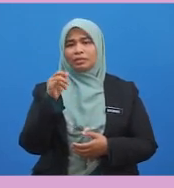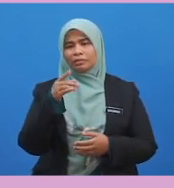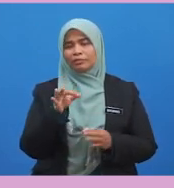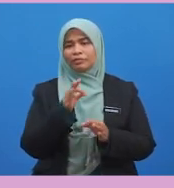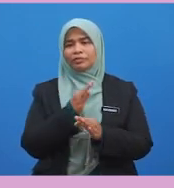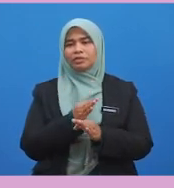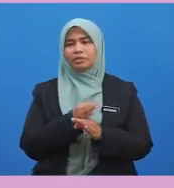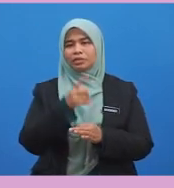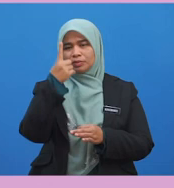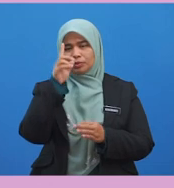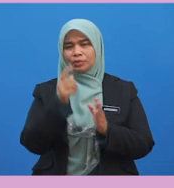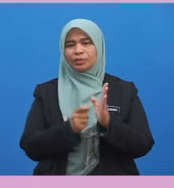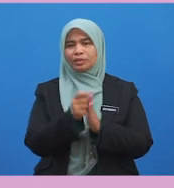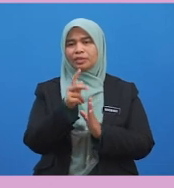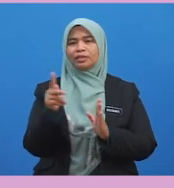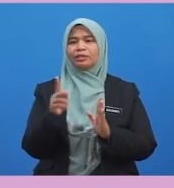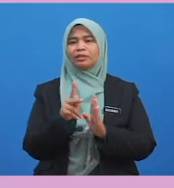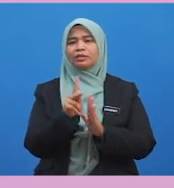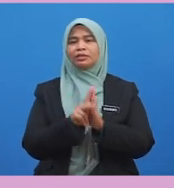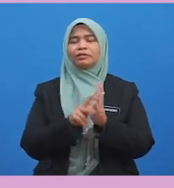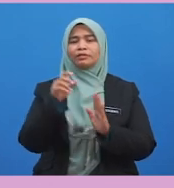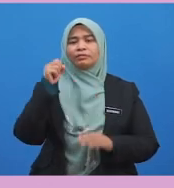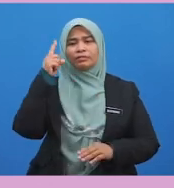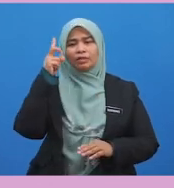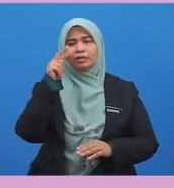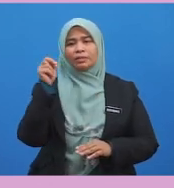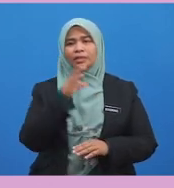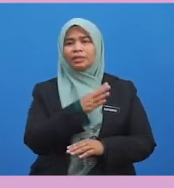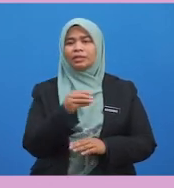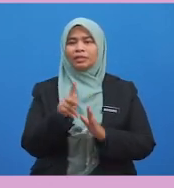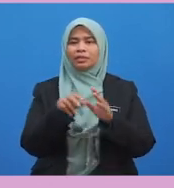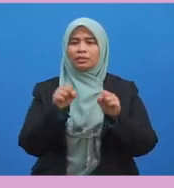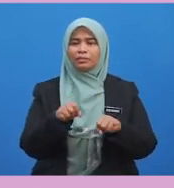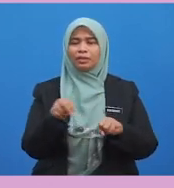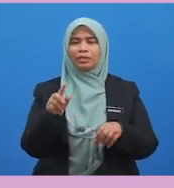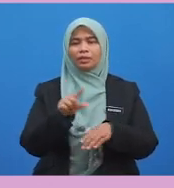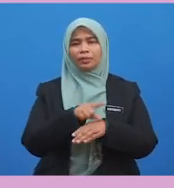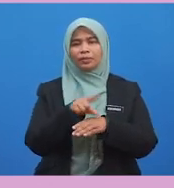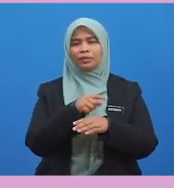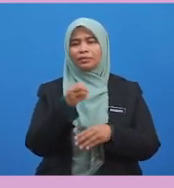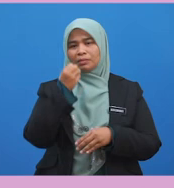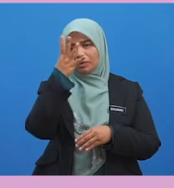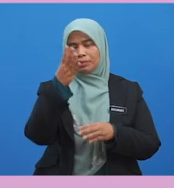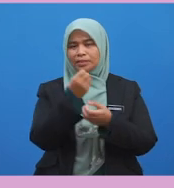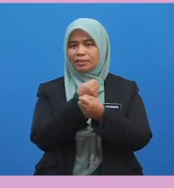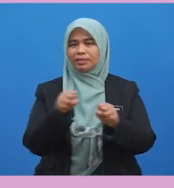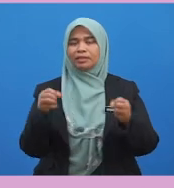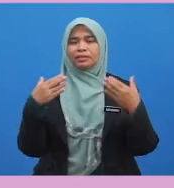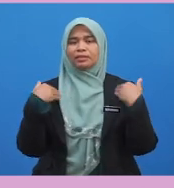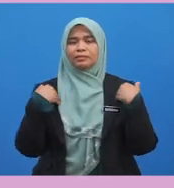berfungsi untuk meningkatkan kefahaman dan kebolehan menggunakan maklumat sedia